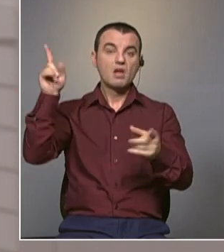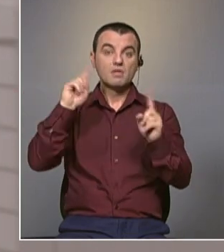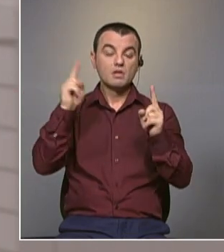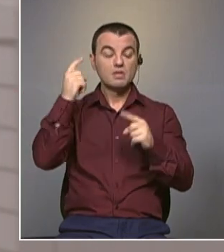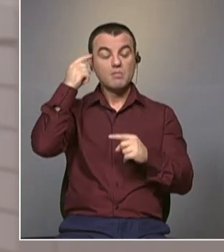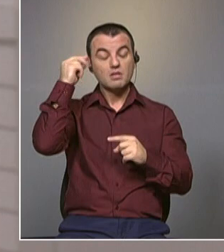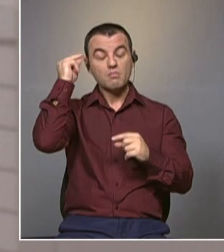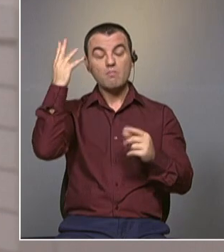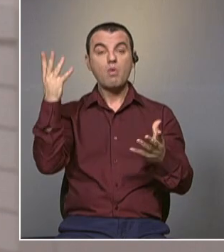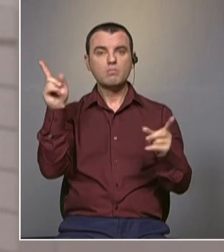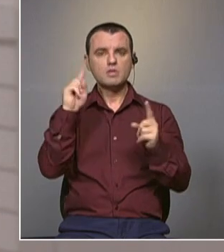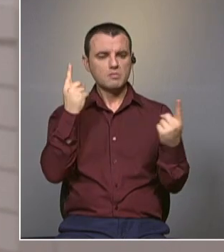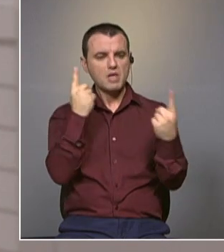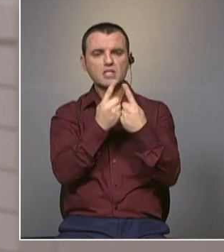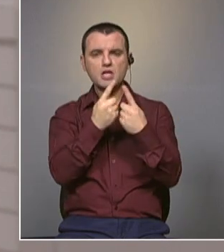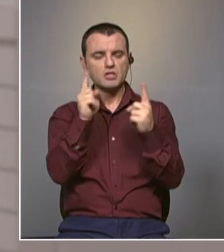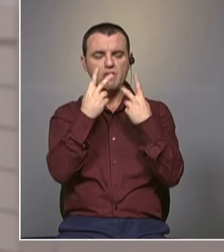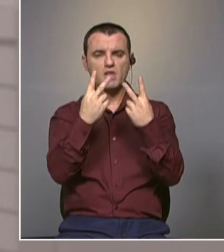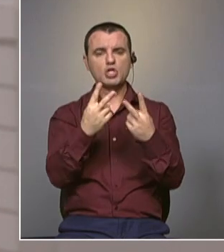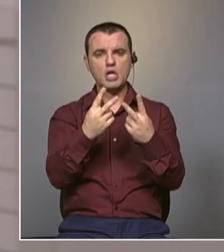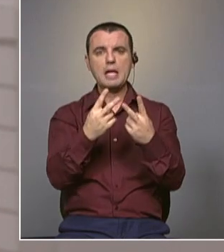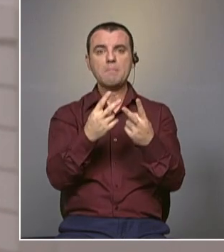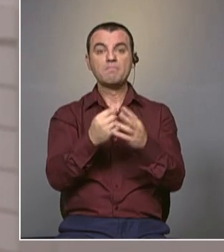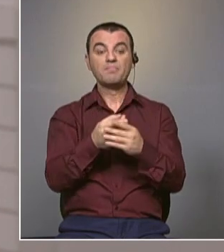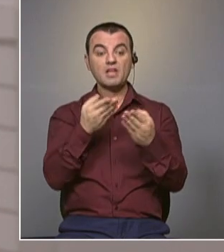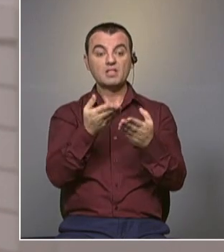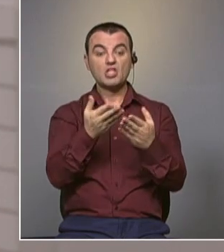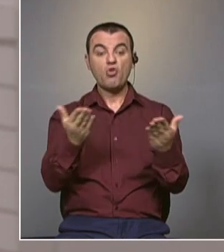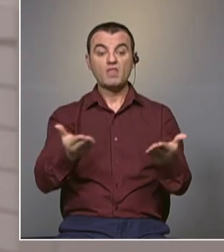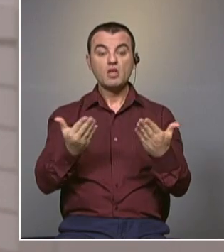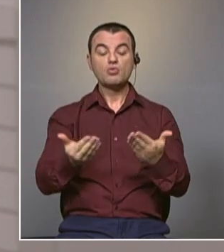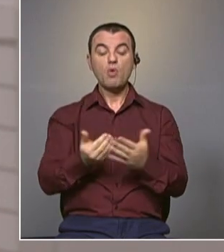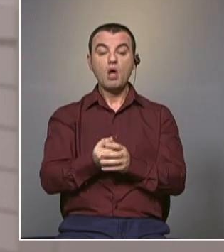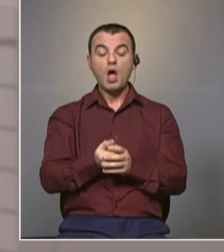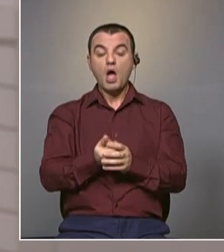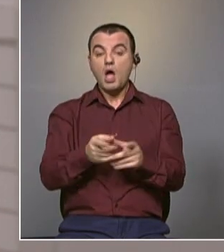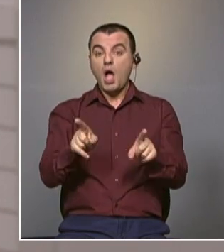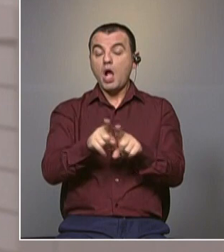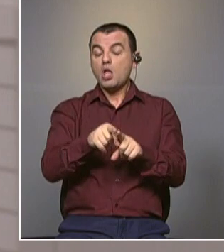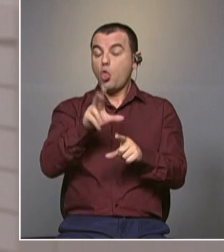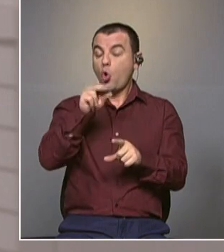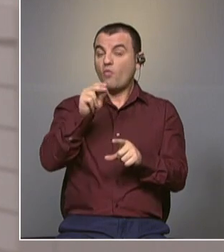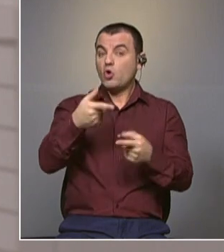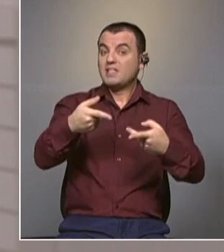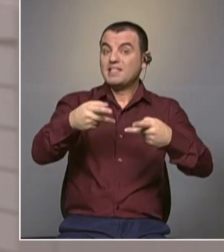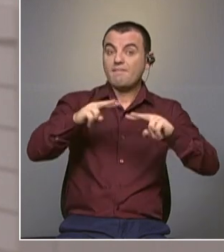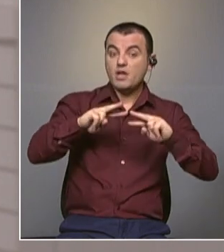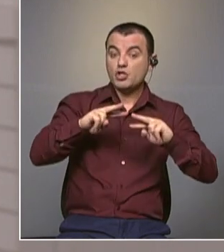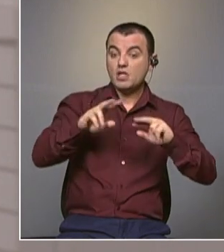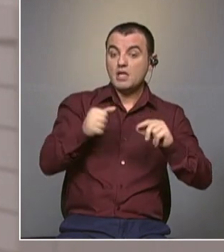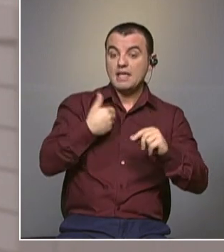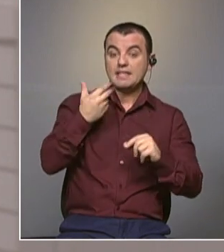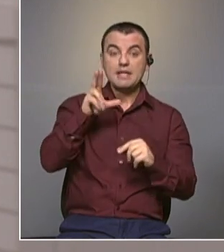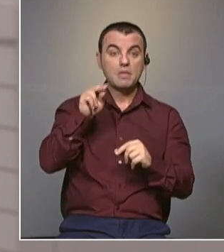не сме си припомнили, не сме се срещали с такова нещо. Като говоря за завръщане, да обърна внимание върху